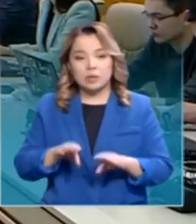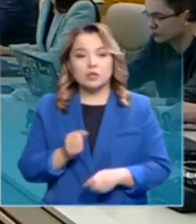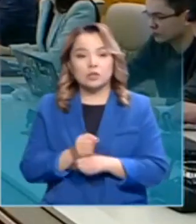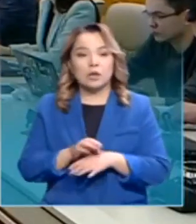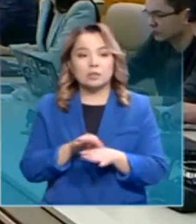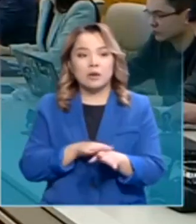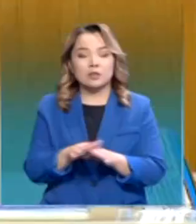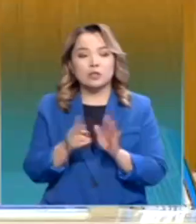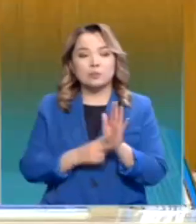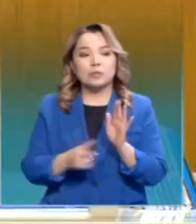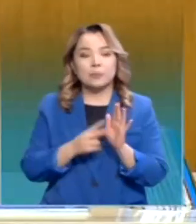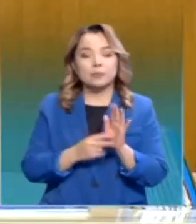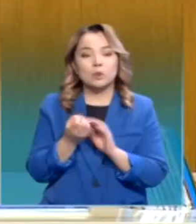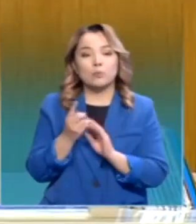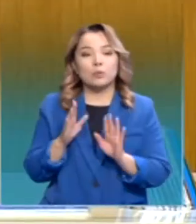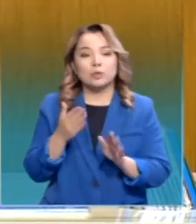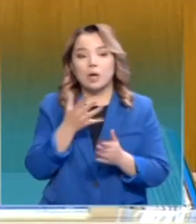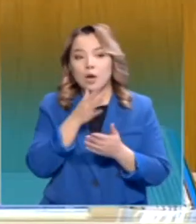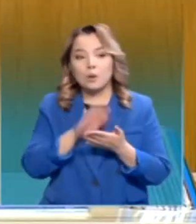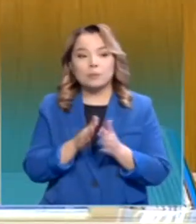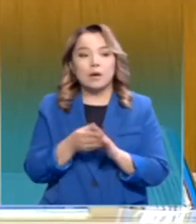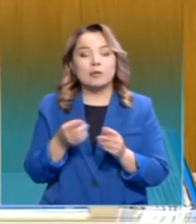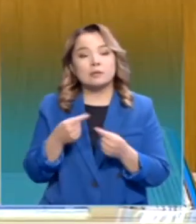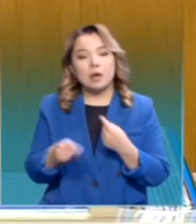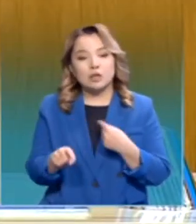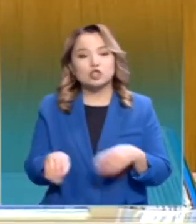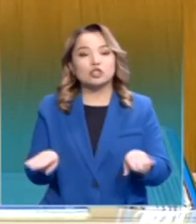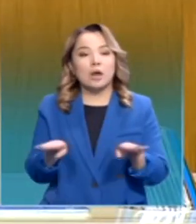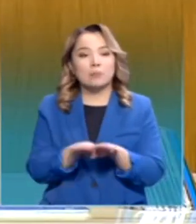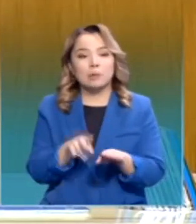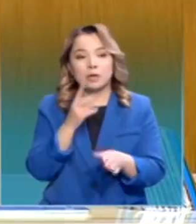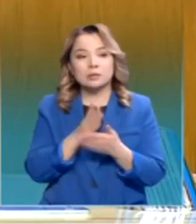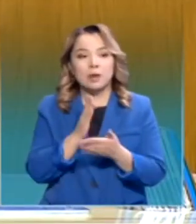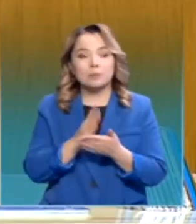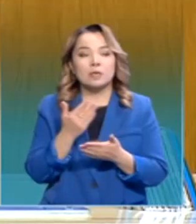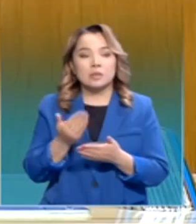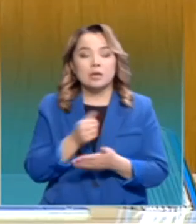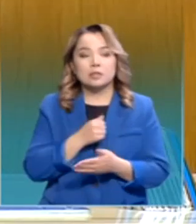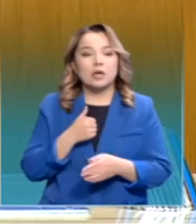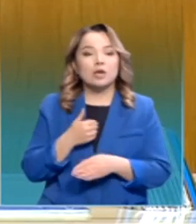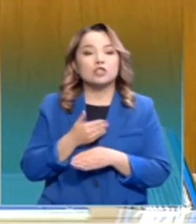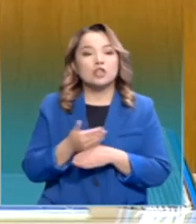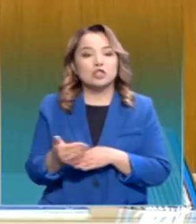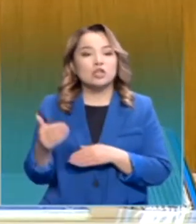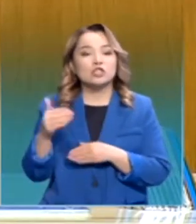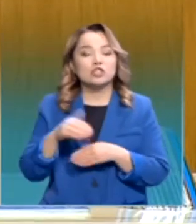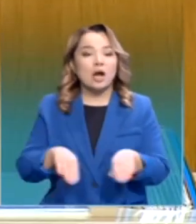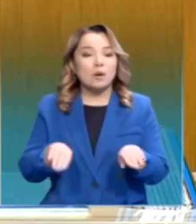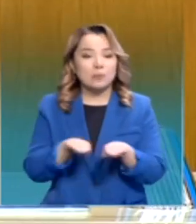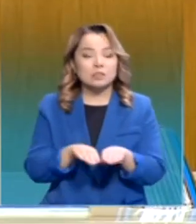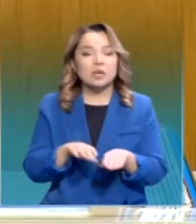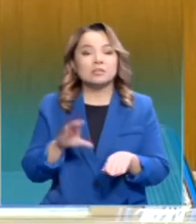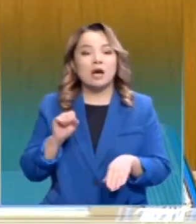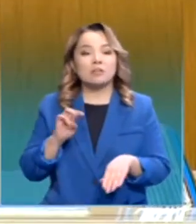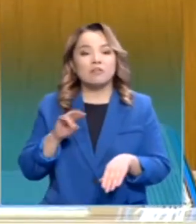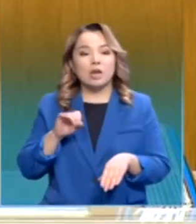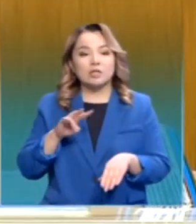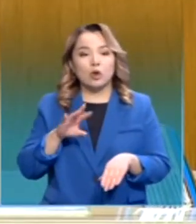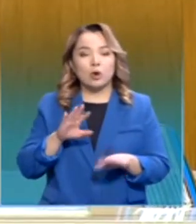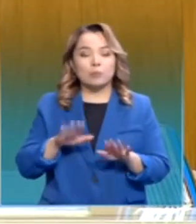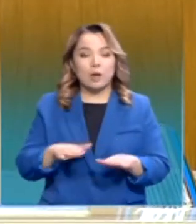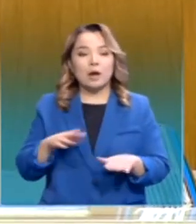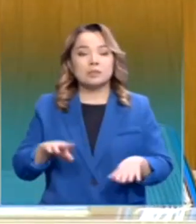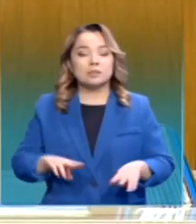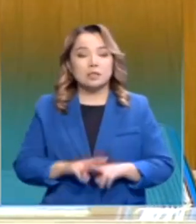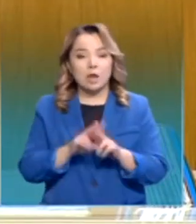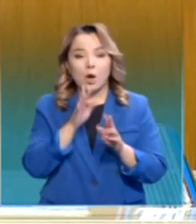77 учаскенің 11-і уақыт айырмасына байланысты жабылып та қалды. Ал ең кеш жабылатын учаске Сан-Францискода орналасқан, ол